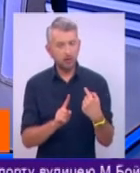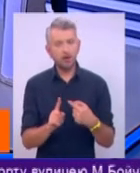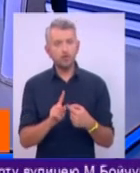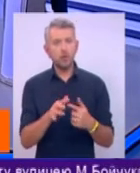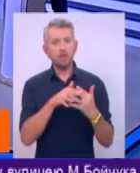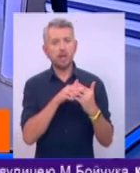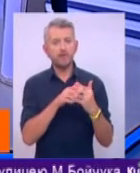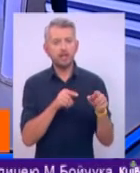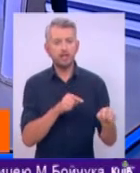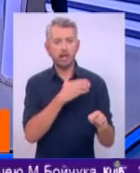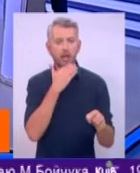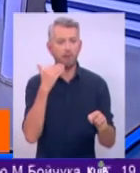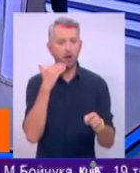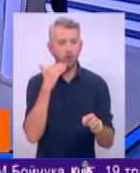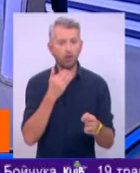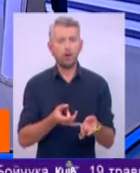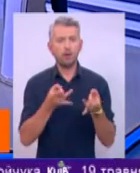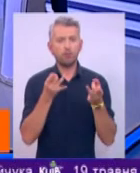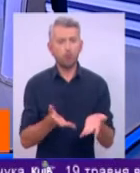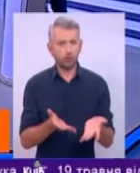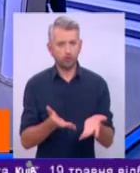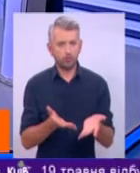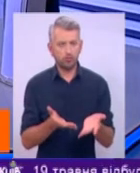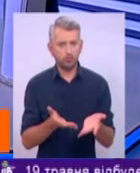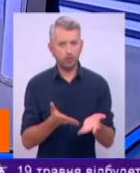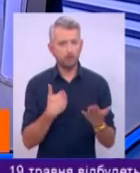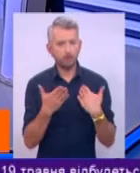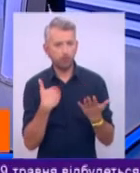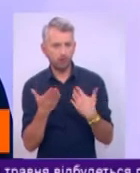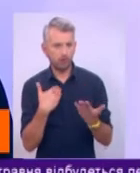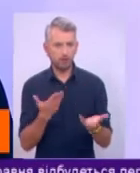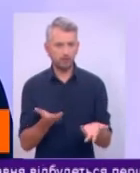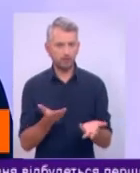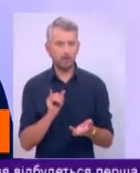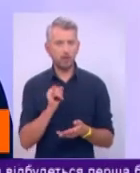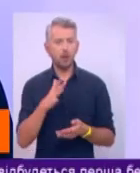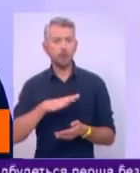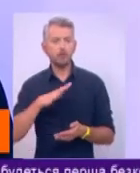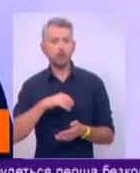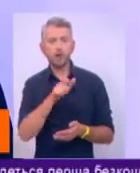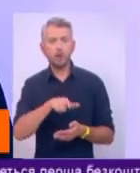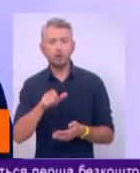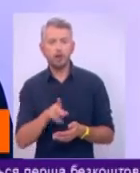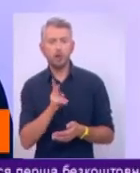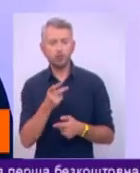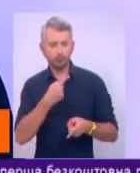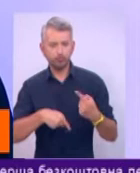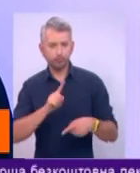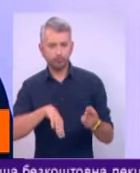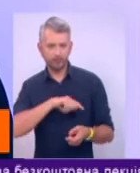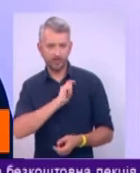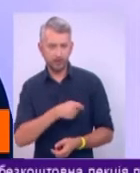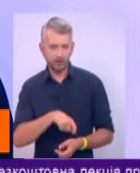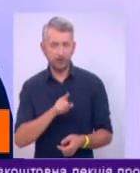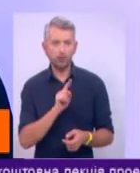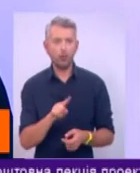війні набагато просто у стосунках і відносинах. І очікування людей, які прийшли з війни, від того,